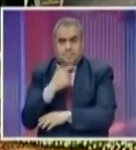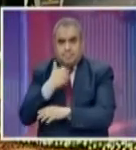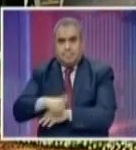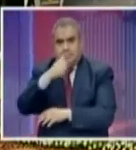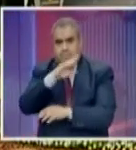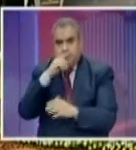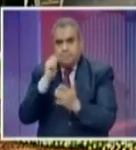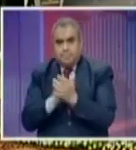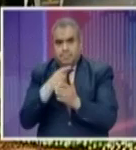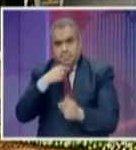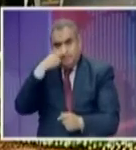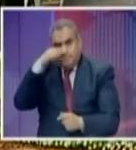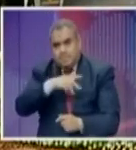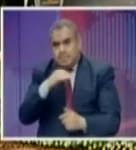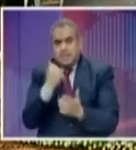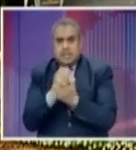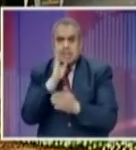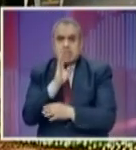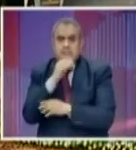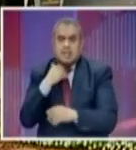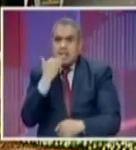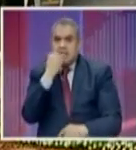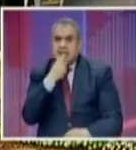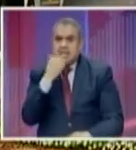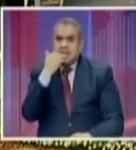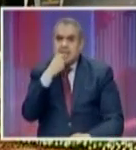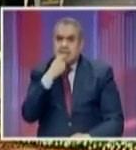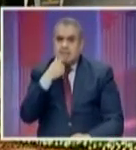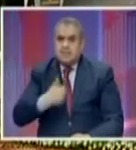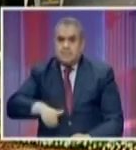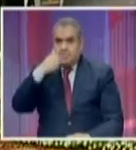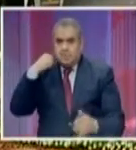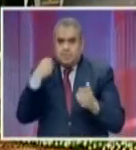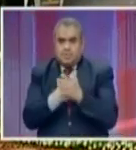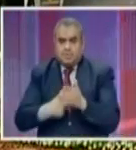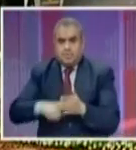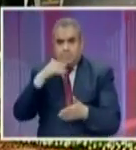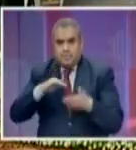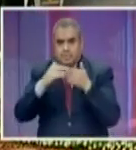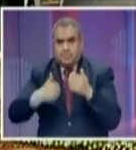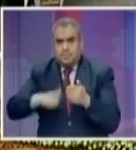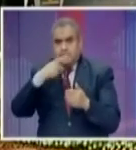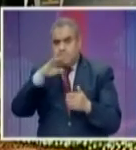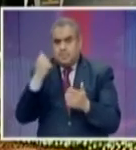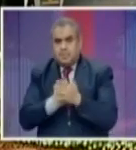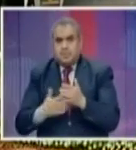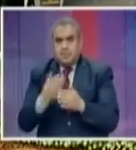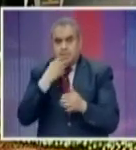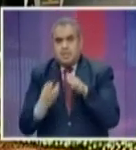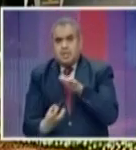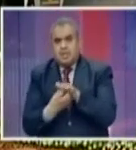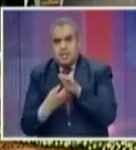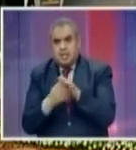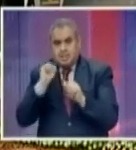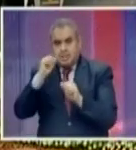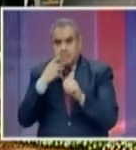فيها عن احترام الاختلاف. يحيى حصل على الدبلومة الأمريكية بتفوق، والتحق هذا العام بالفرقة الأولى إدارة أعمال جامعة